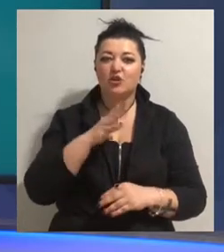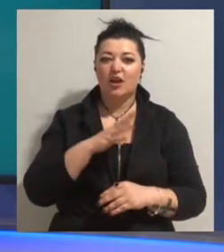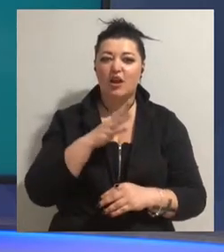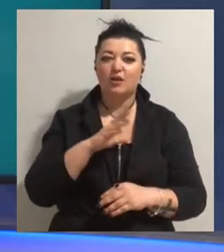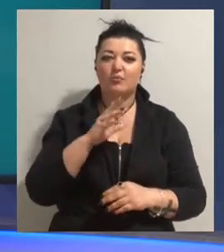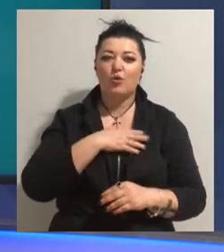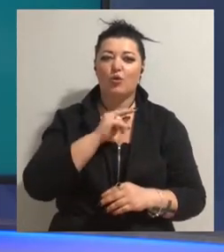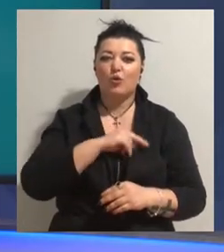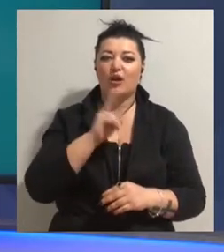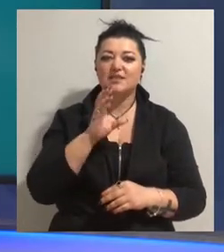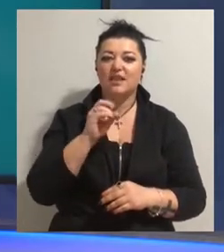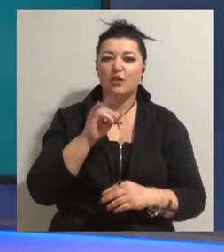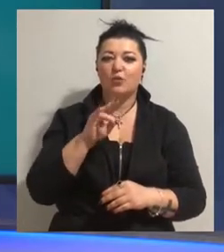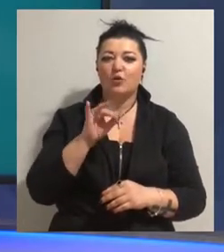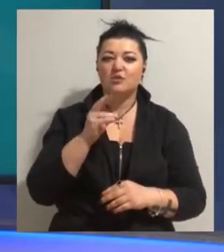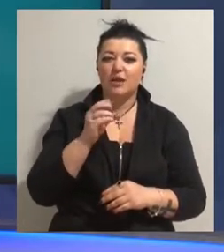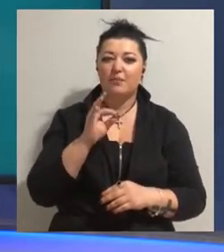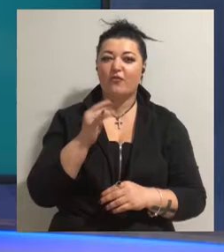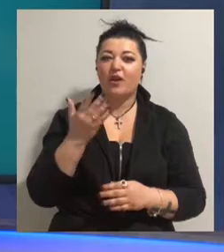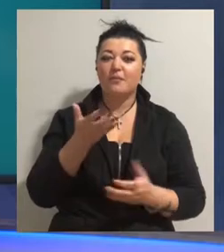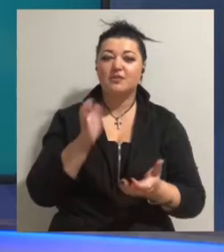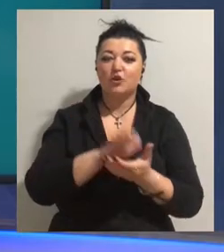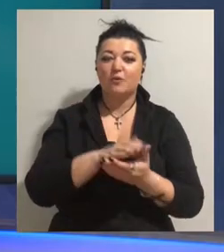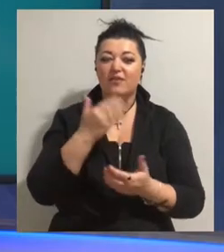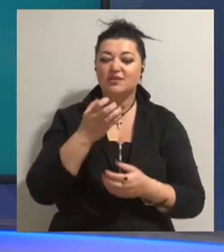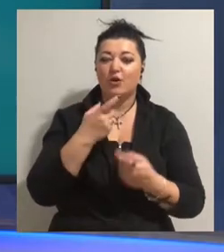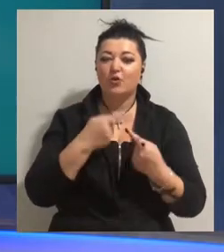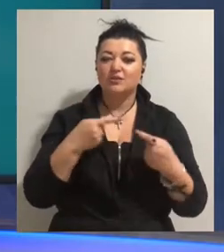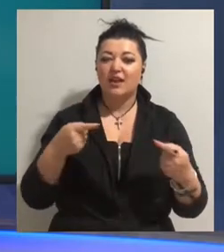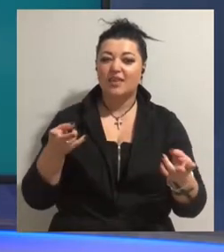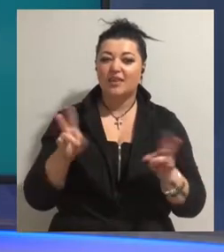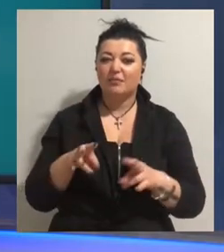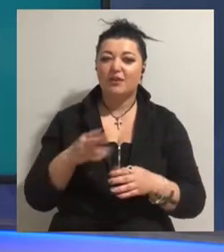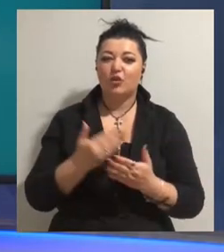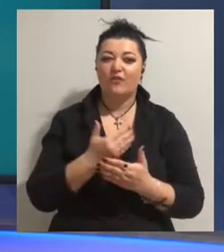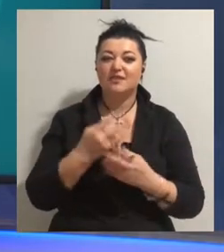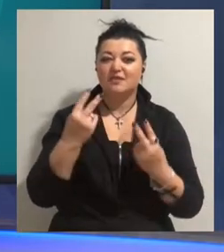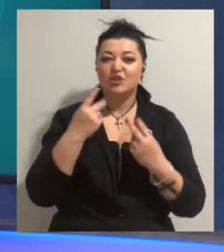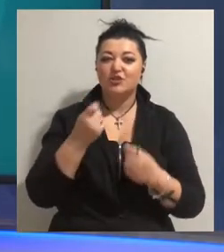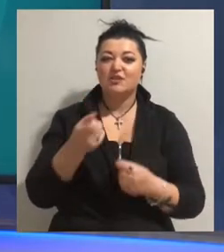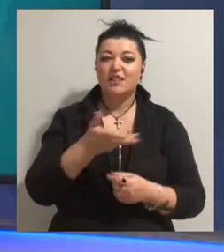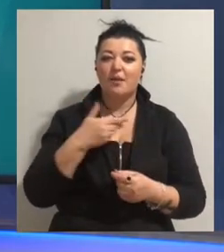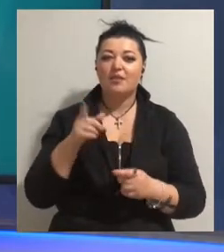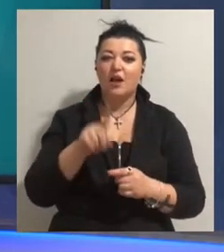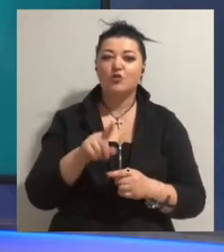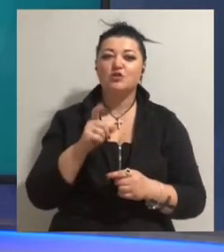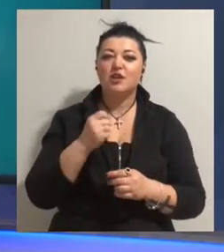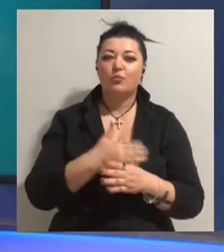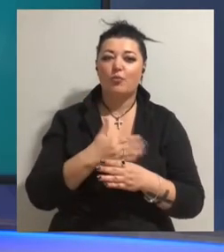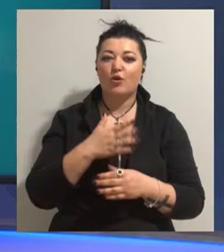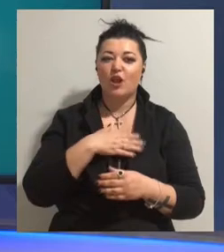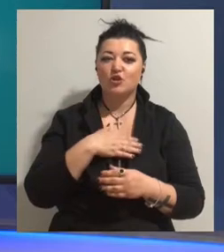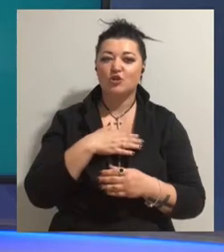Ксенію Процепову, яка познайомить вас із останніми новинами. Стежте за нами також за допомогою наших сторінок на